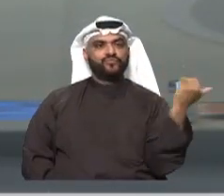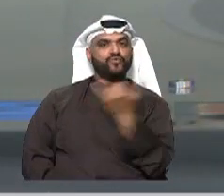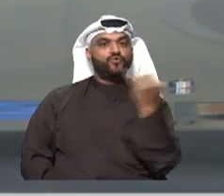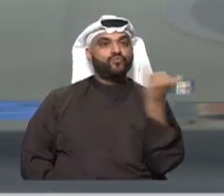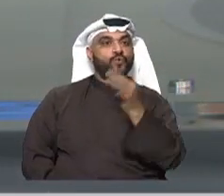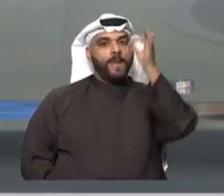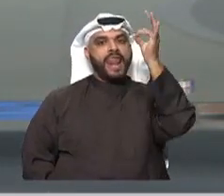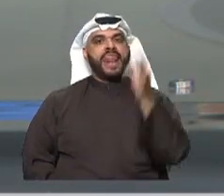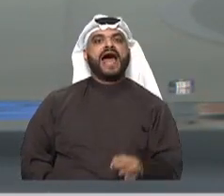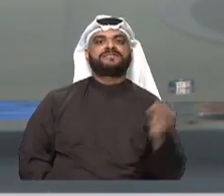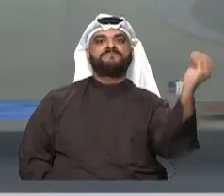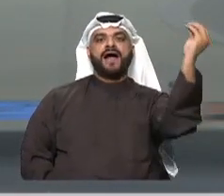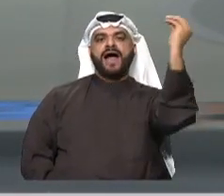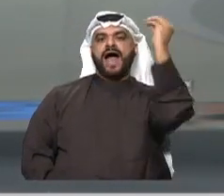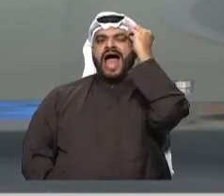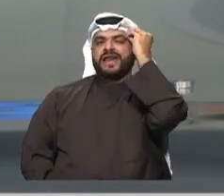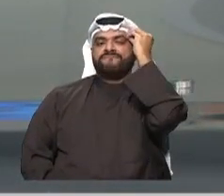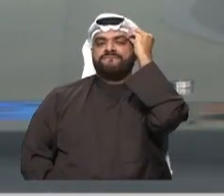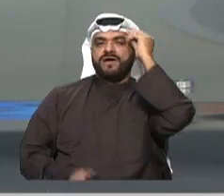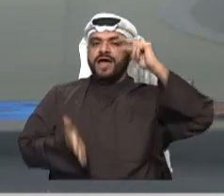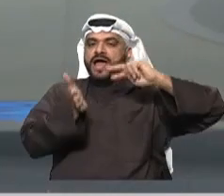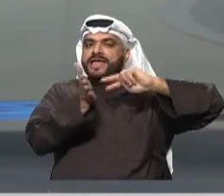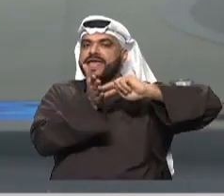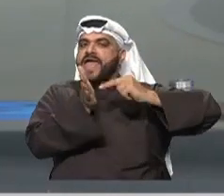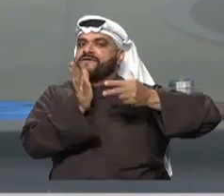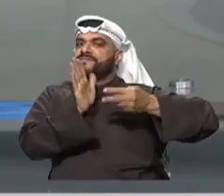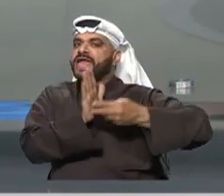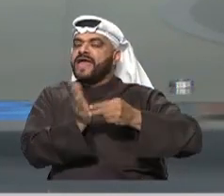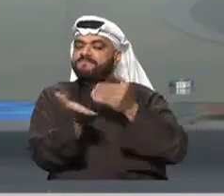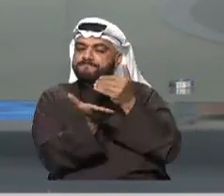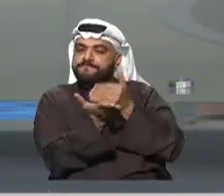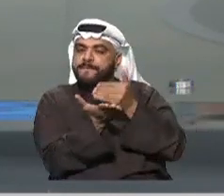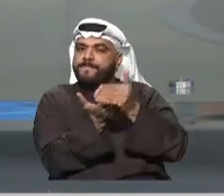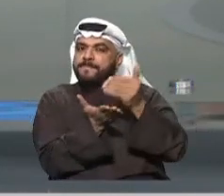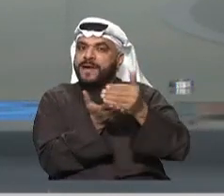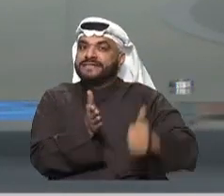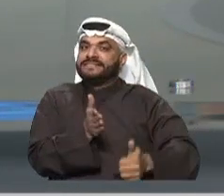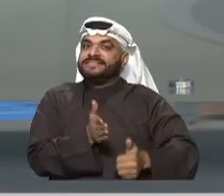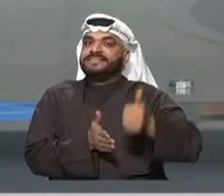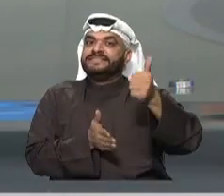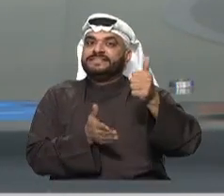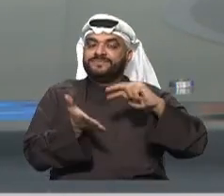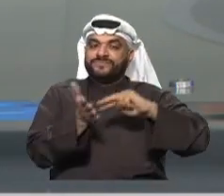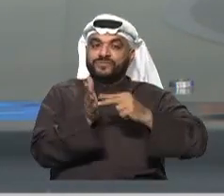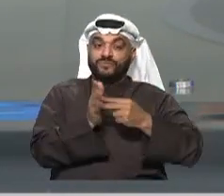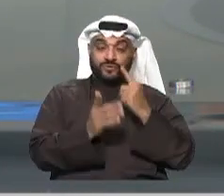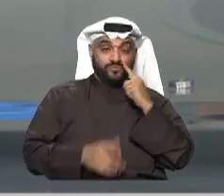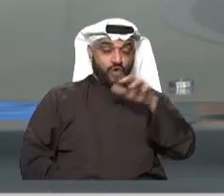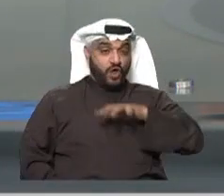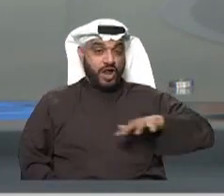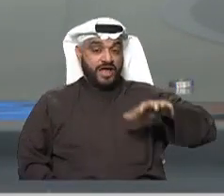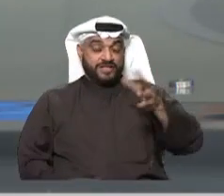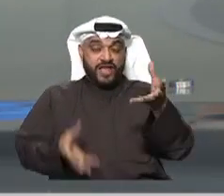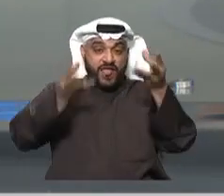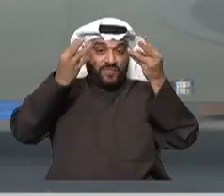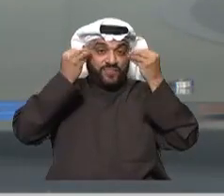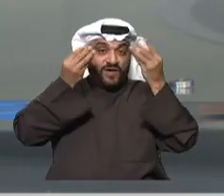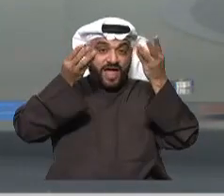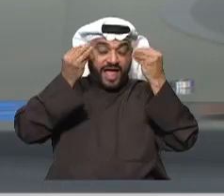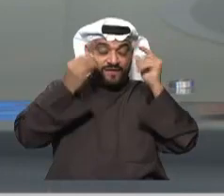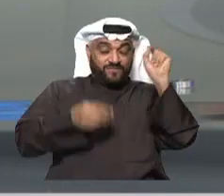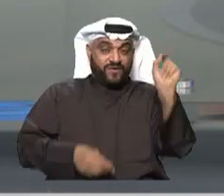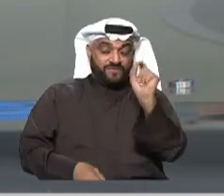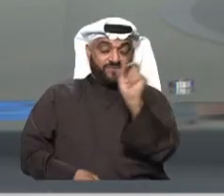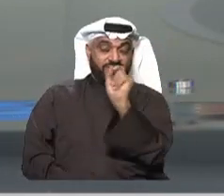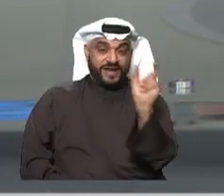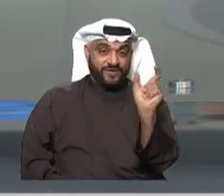اتقان مهارات اداره الحسابات الالكترونيه وفق ما جاء في توصيه للمجلس الوطني للثقافه والفنون